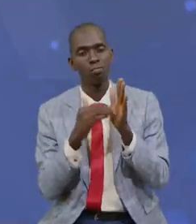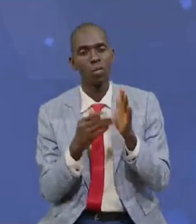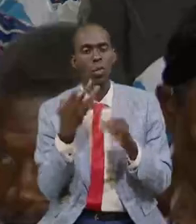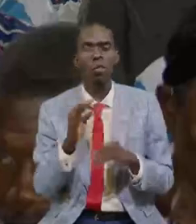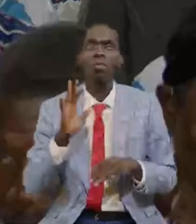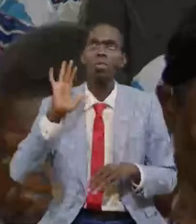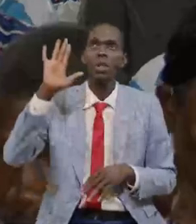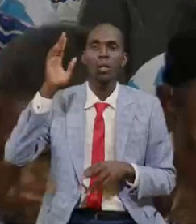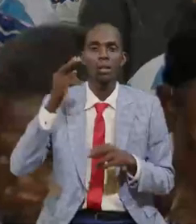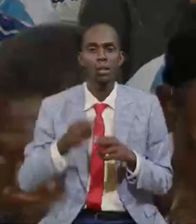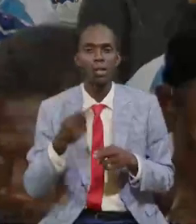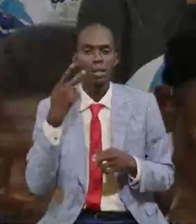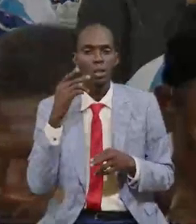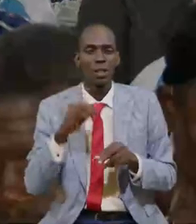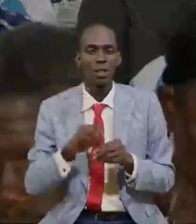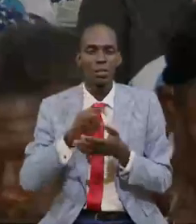ton nom.